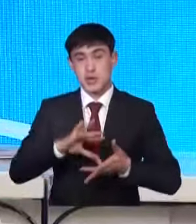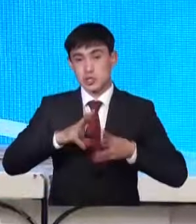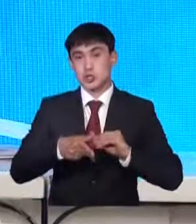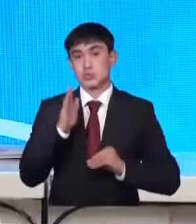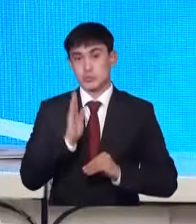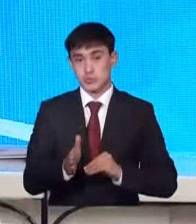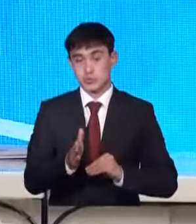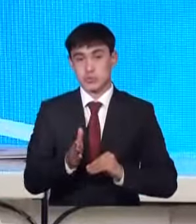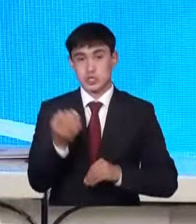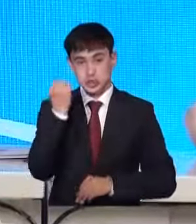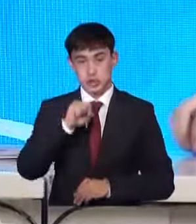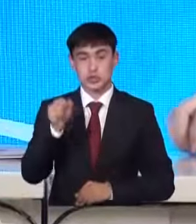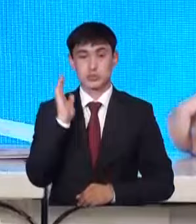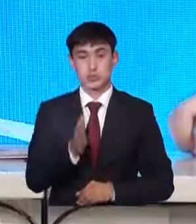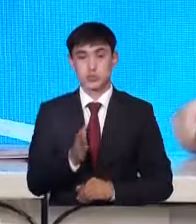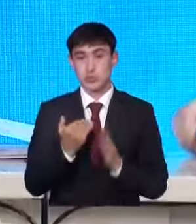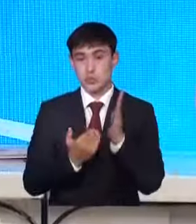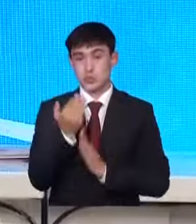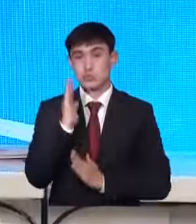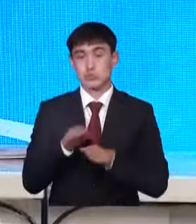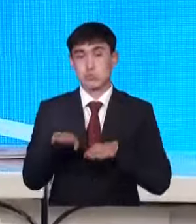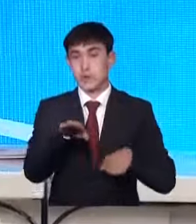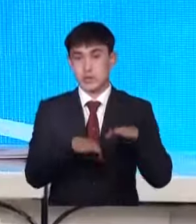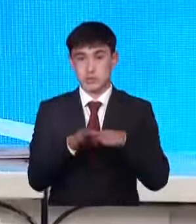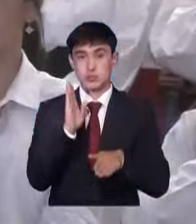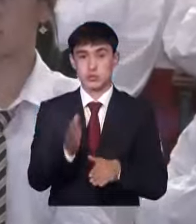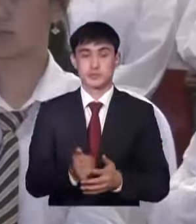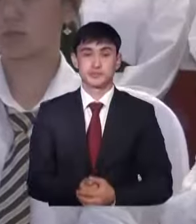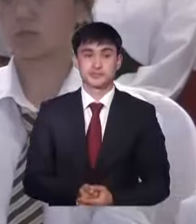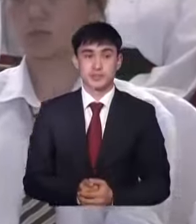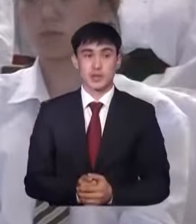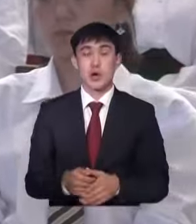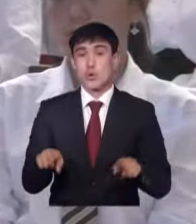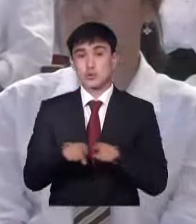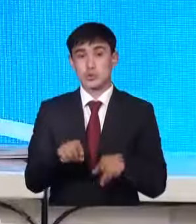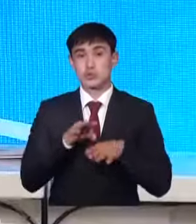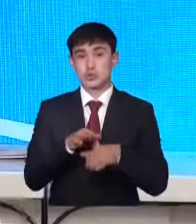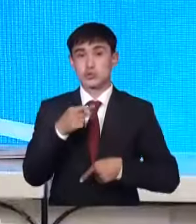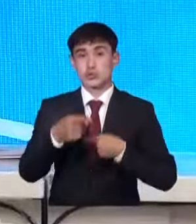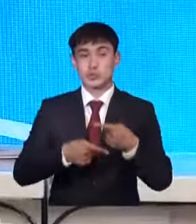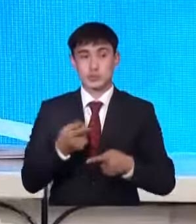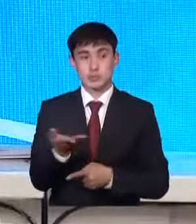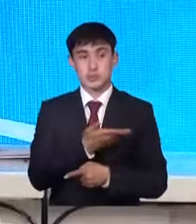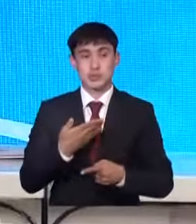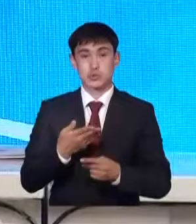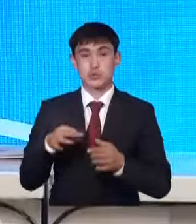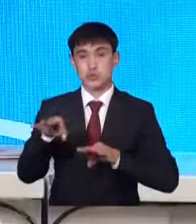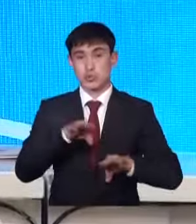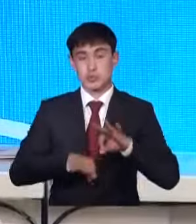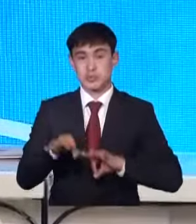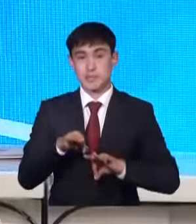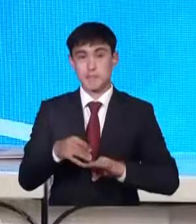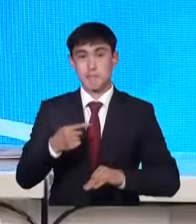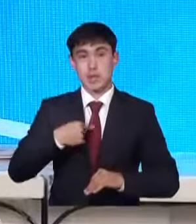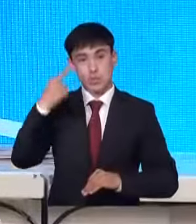болады. Жеңіс болады, өсу болады, прогресс болады. Осылай жұмысты жүргізе берсек, біздің осы жобамыздан